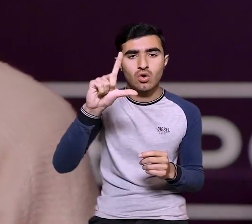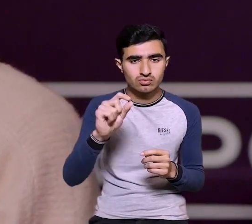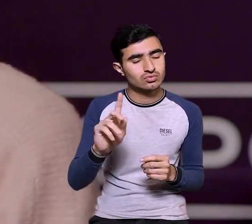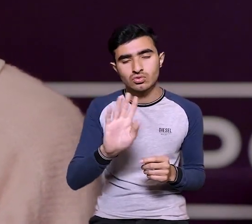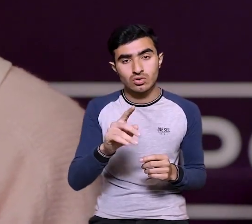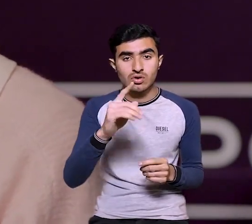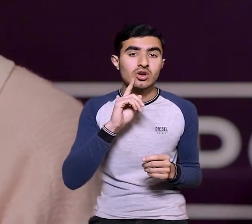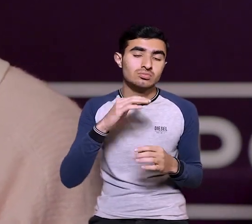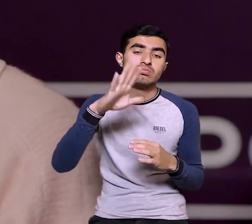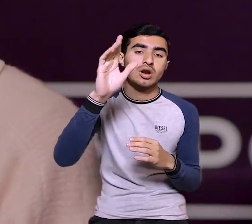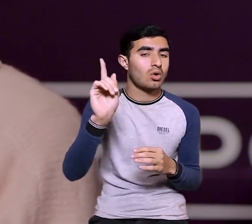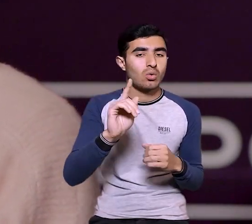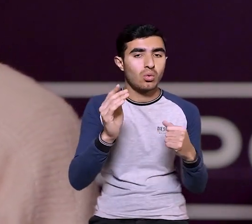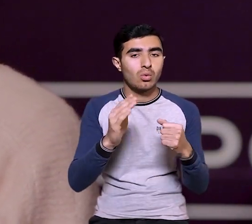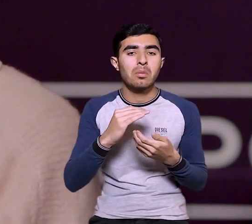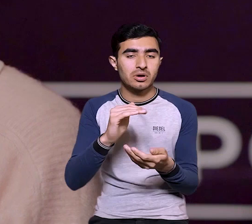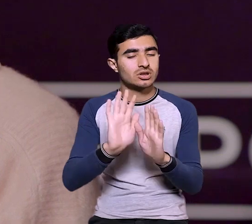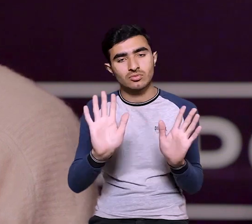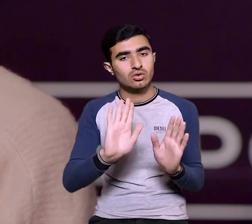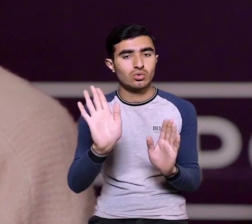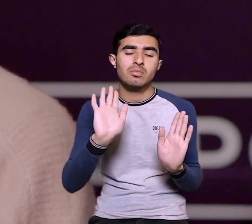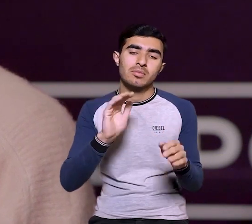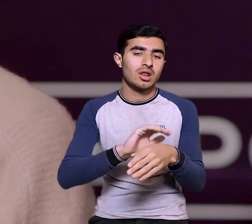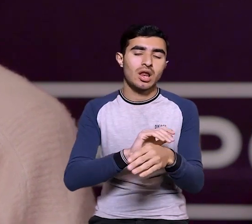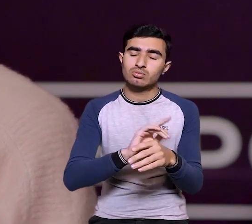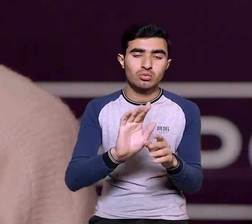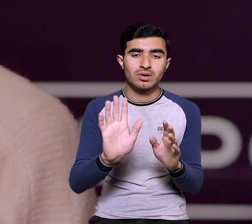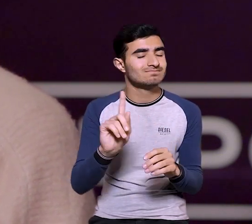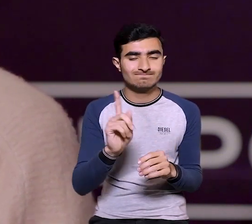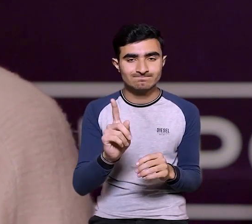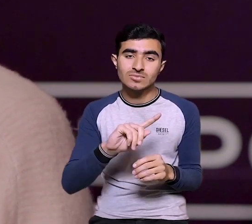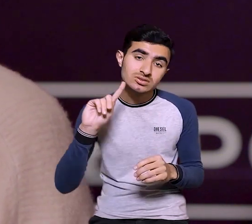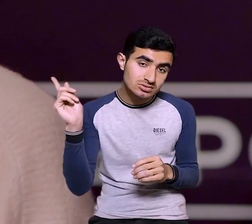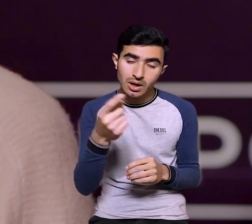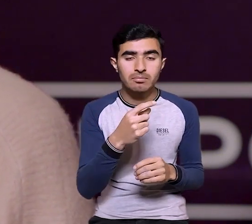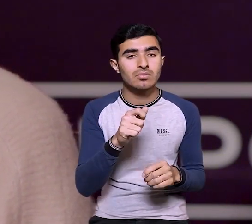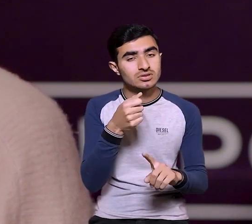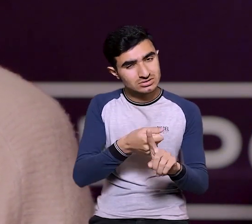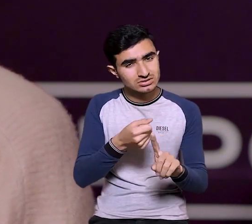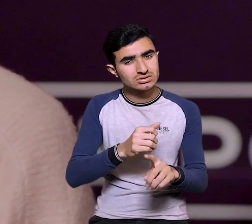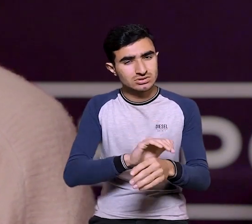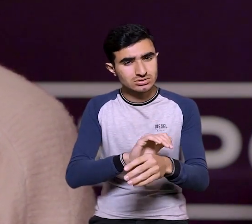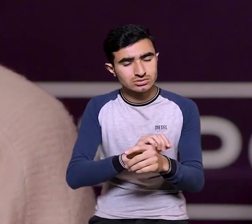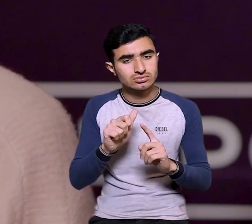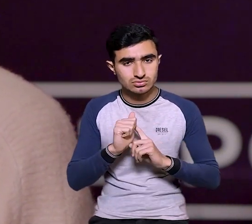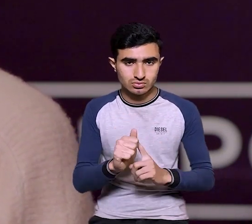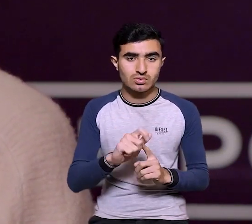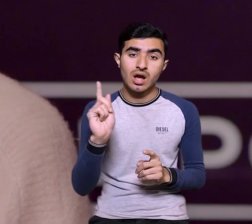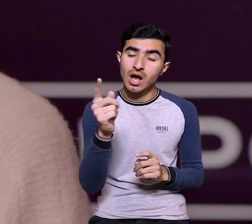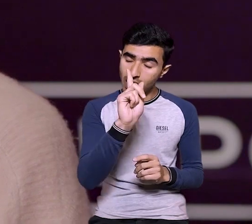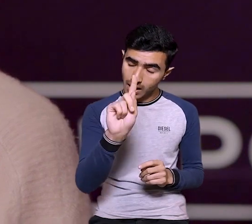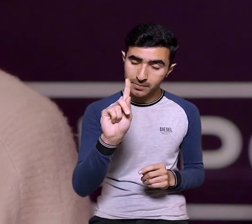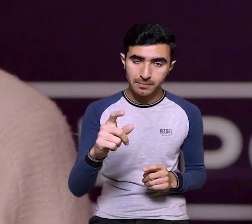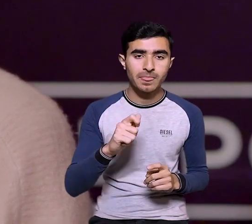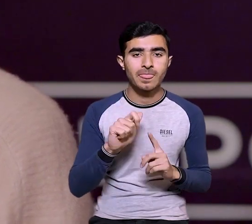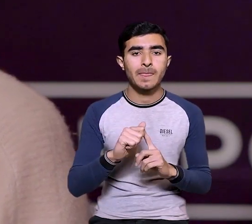अब तो मेरी एज नहीं है, अब तो मेरे बच्चे हो गए हैं, अब तो मुझे मेहनत करने की ज़रूरत नहीं है. ऐसी कोई बात नहीं. यू वर्क हार्ड फॉर योर ओन सेल्फ, फॉर योर ओन